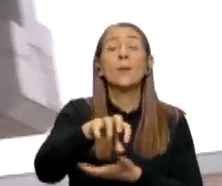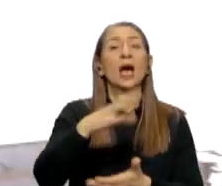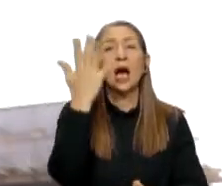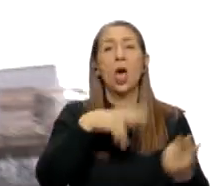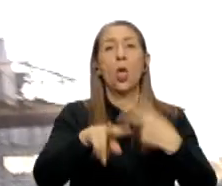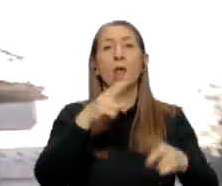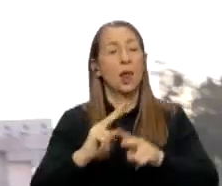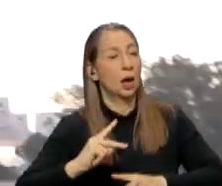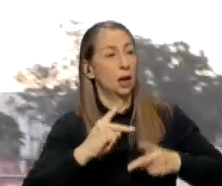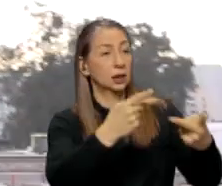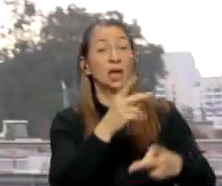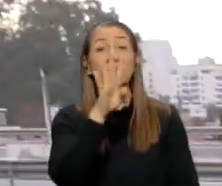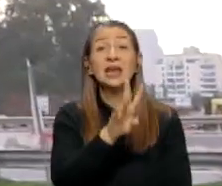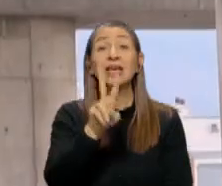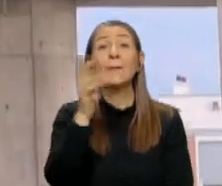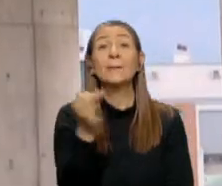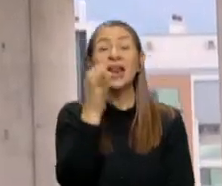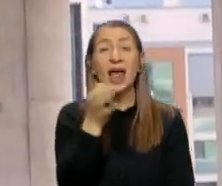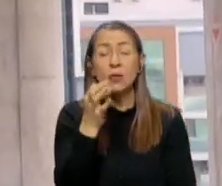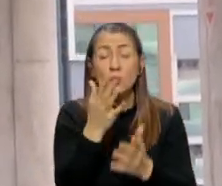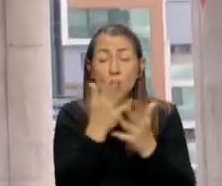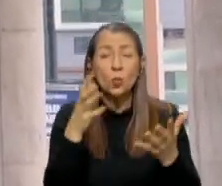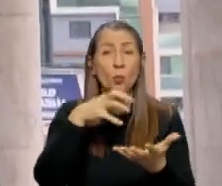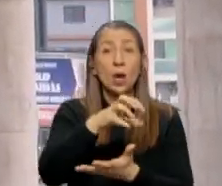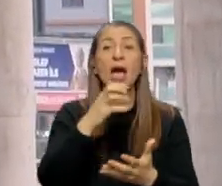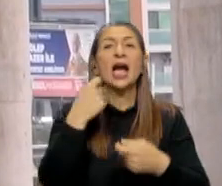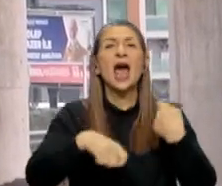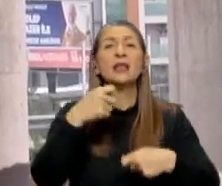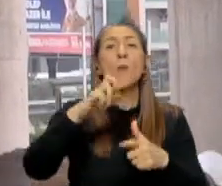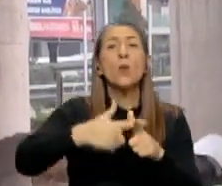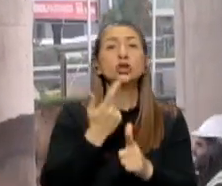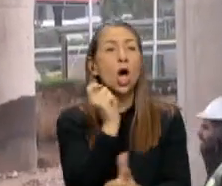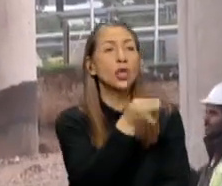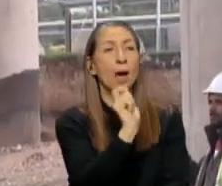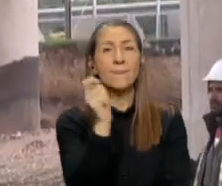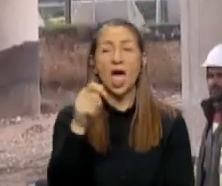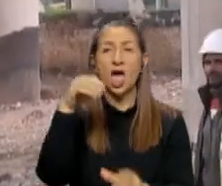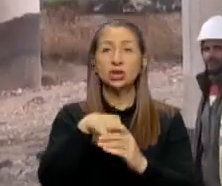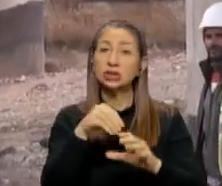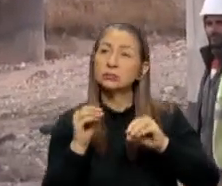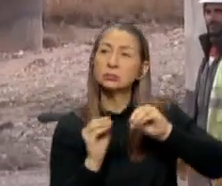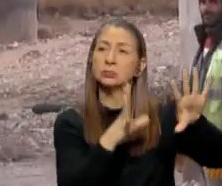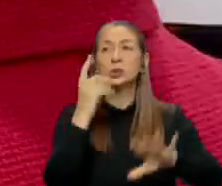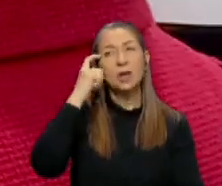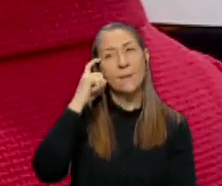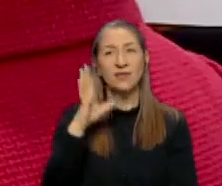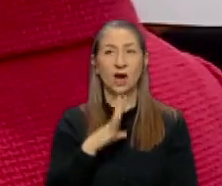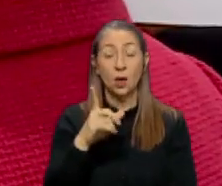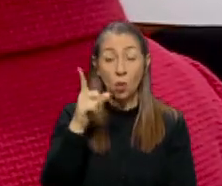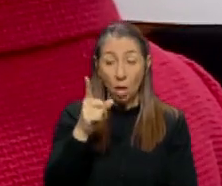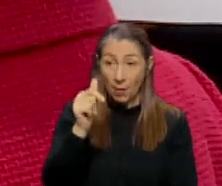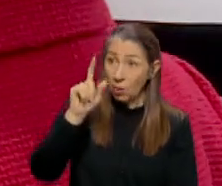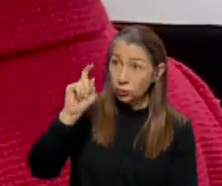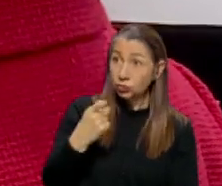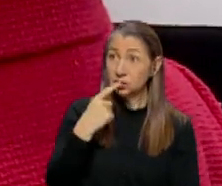karayollarına aktarıldı 47 milyar liranın büyük bölümünün garantili proje ödemeleri için kullanıl tahmin ediliyor oraya